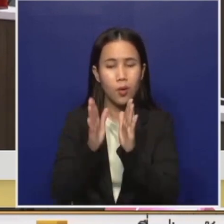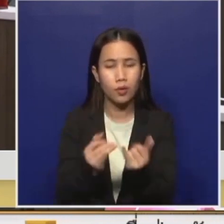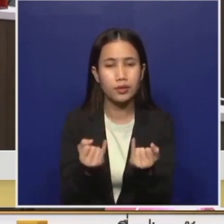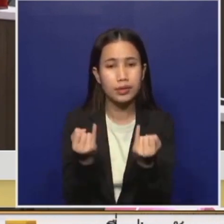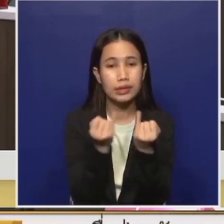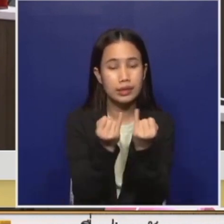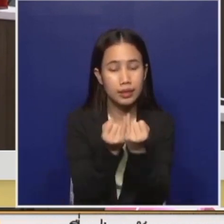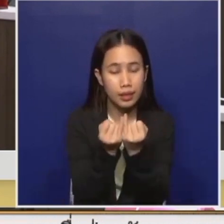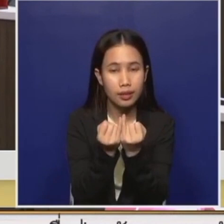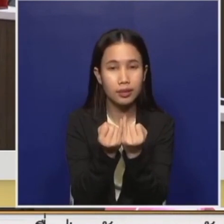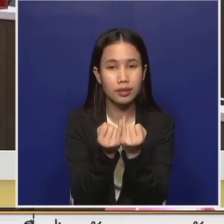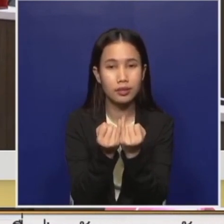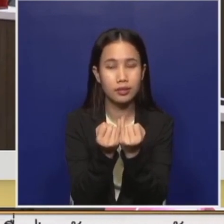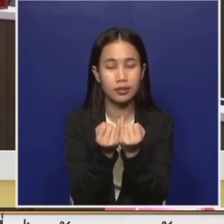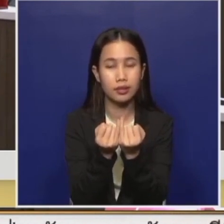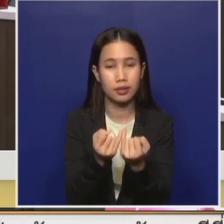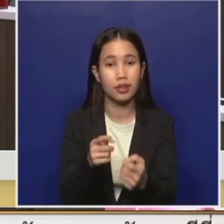มความผุพักัตวทานเอง